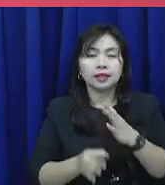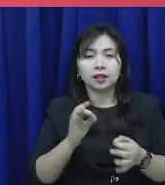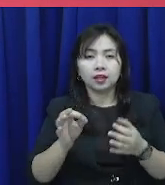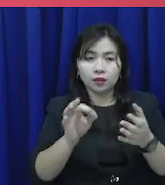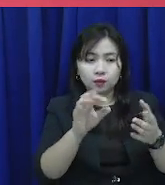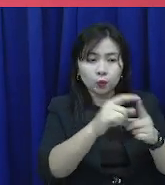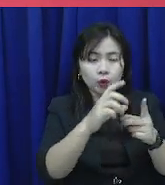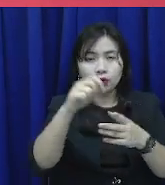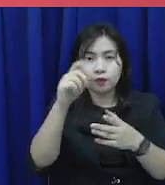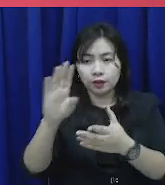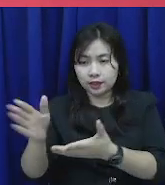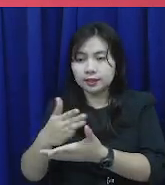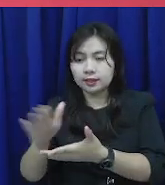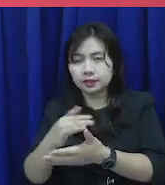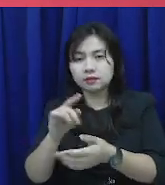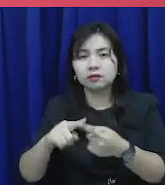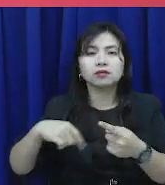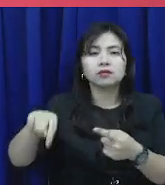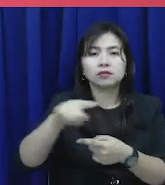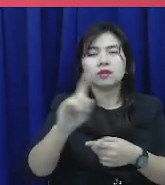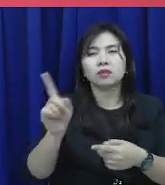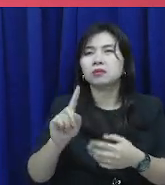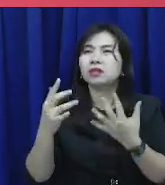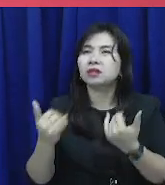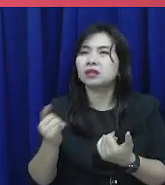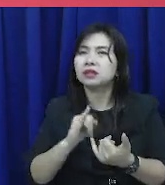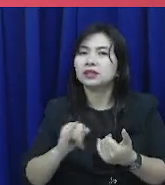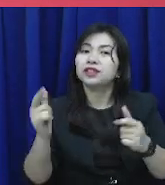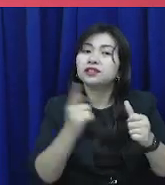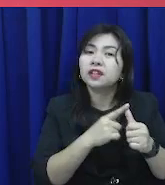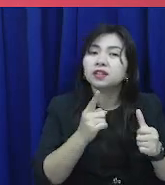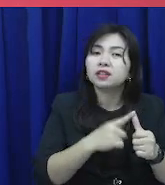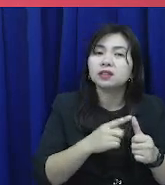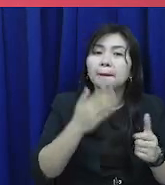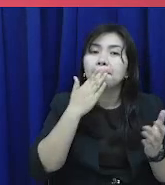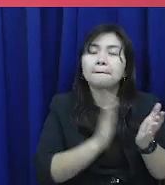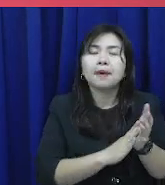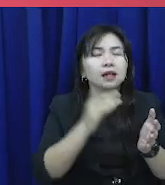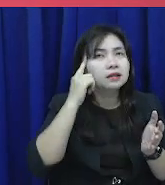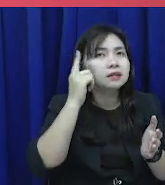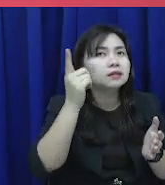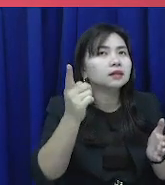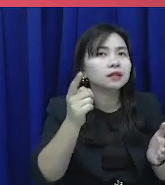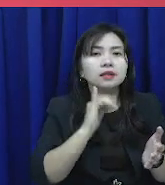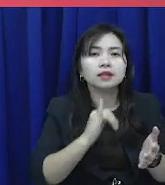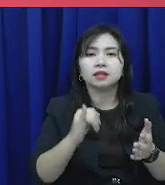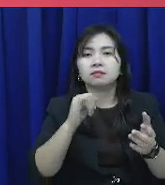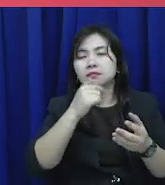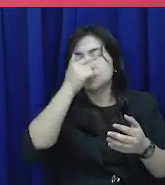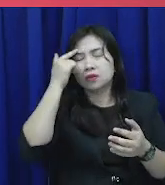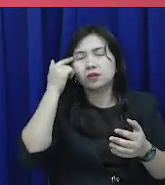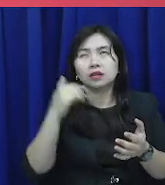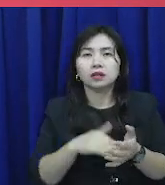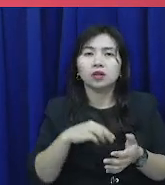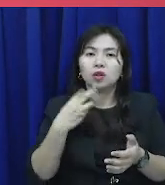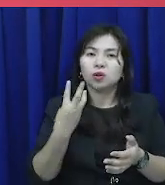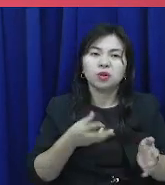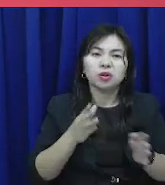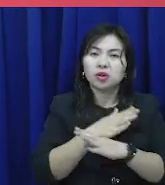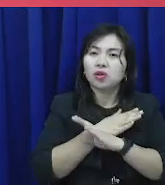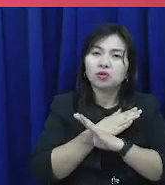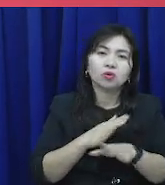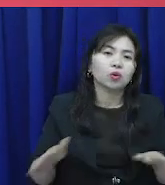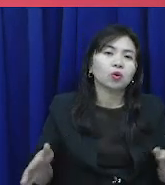po sa atin at nauunahan at nalalagyan natin ng negativity yan mga kapatid It's because we have we do want to